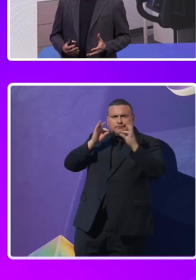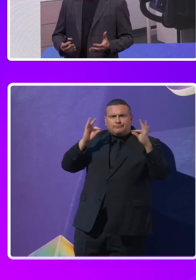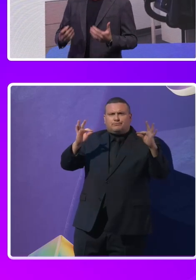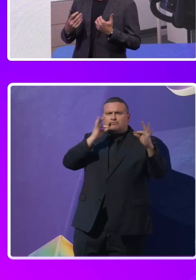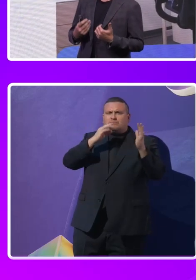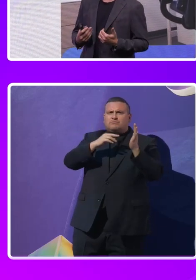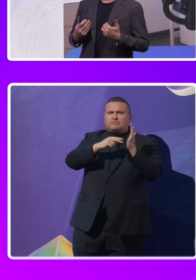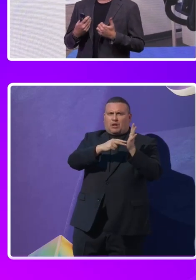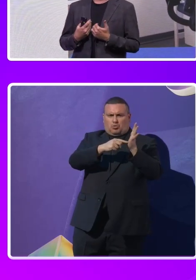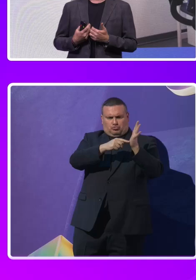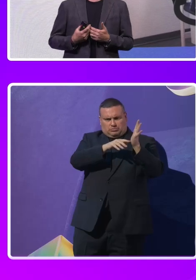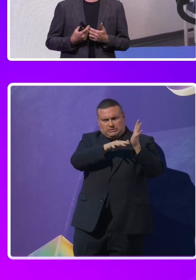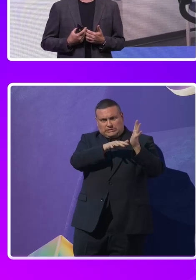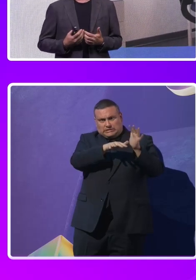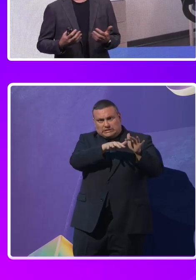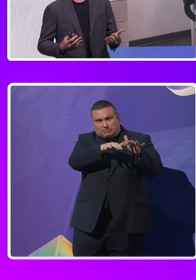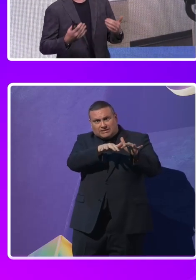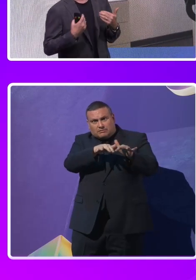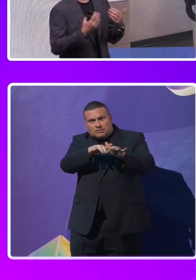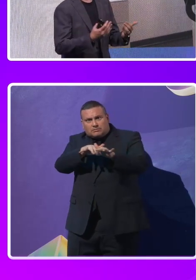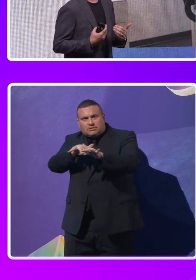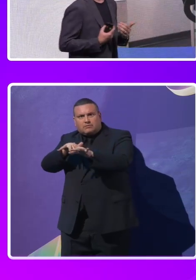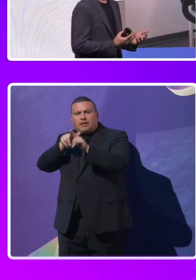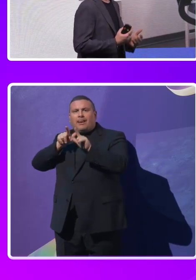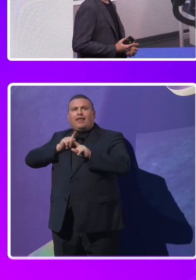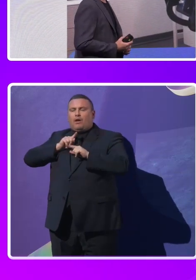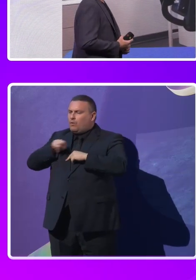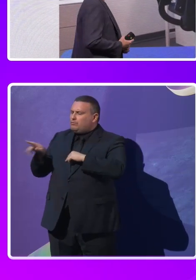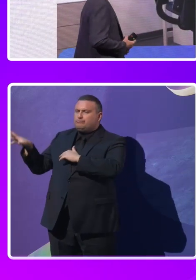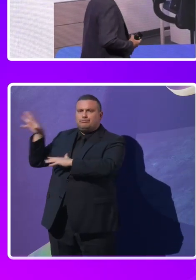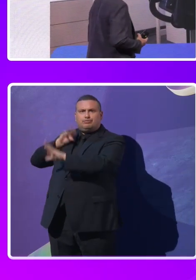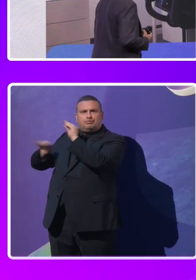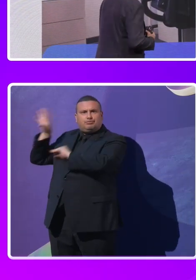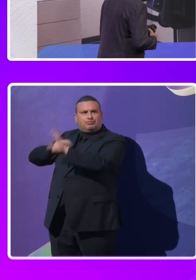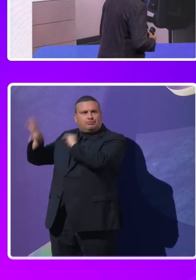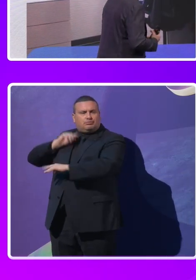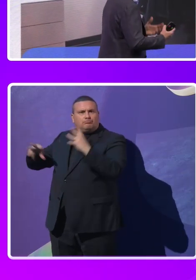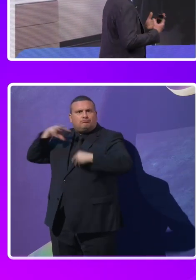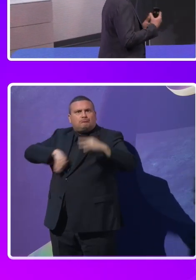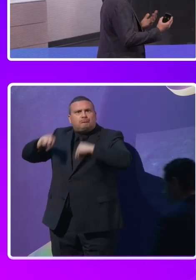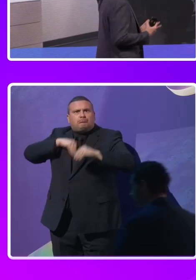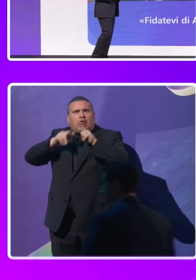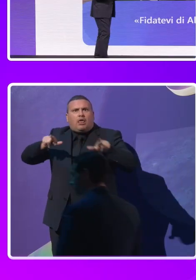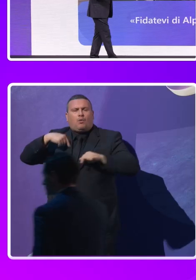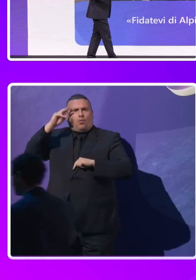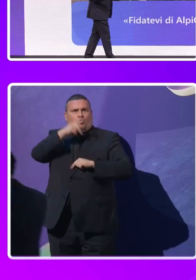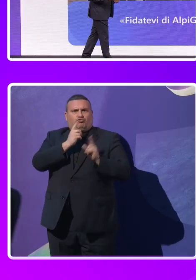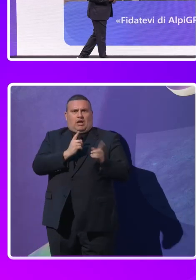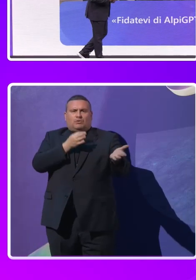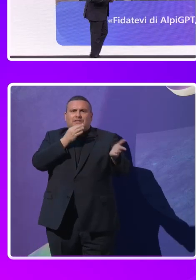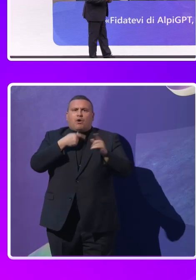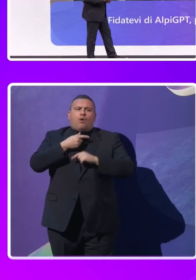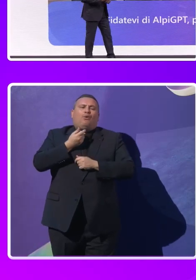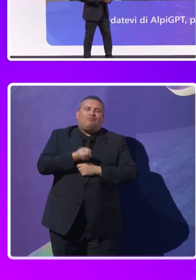iniziato a imparare a conoscere la nostra lingua Quindi possiamo comunicare con i sistemi digitali in maniera usando il nostro